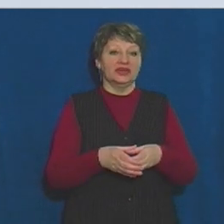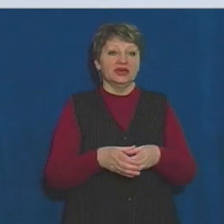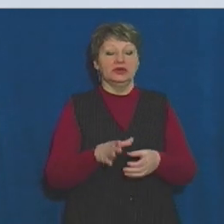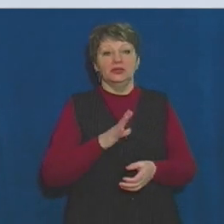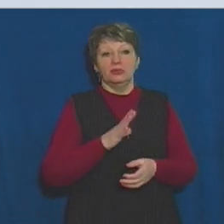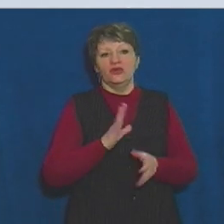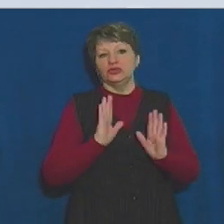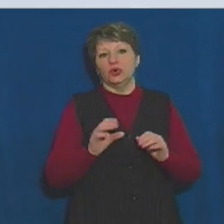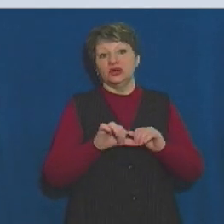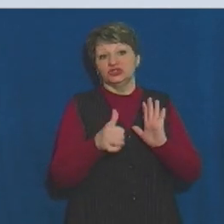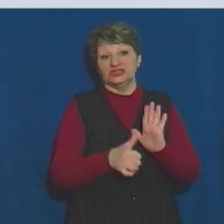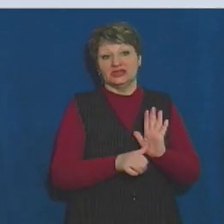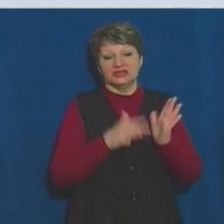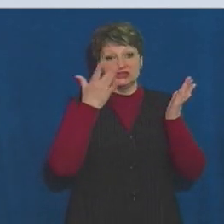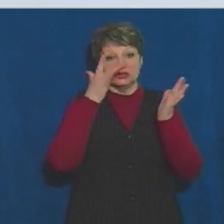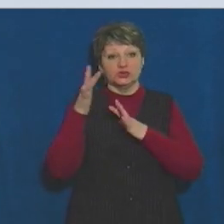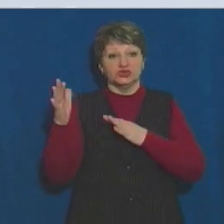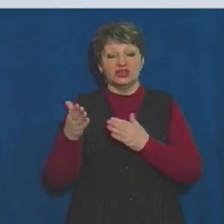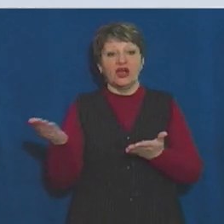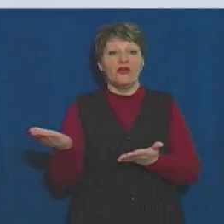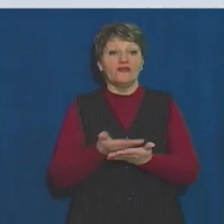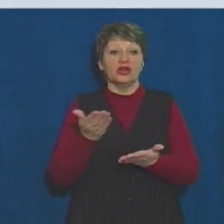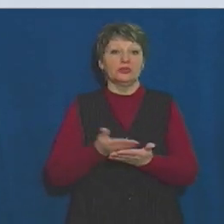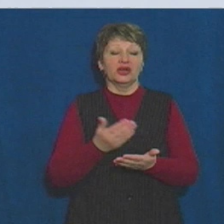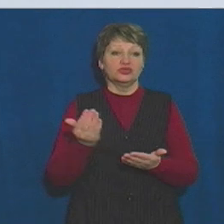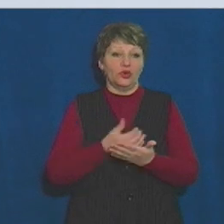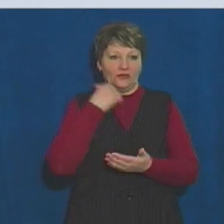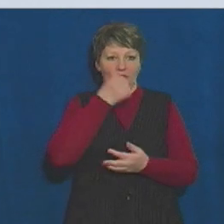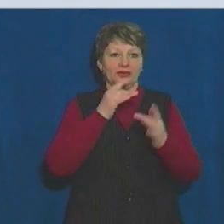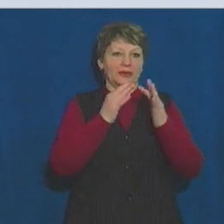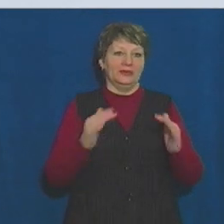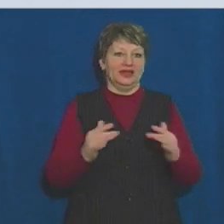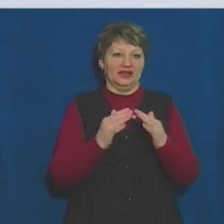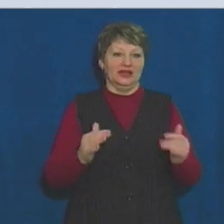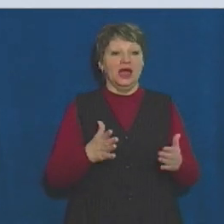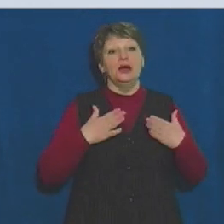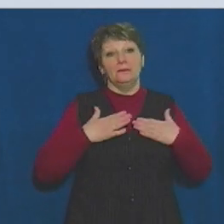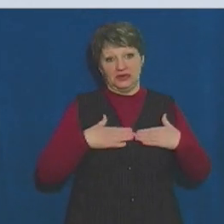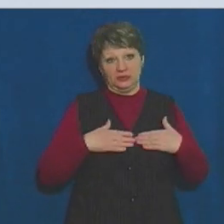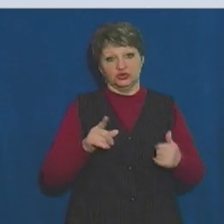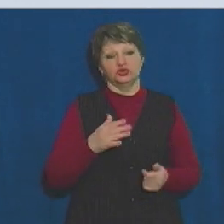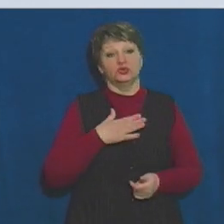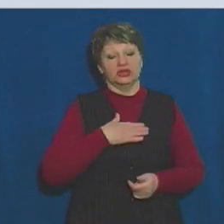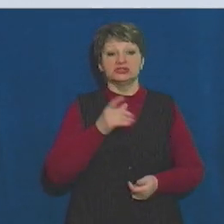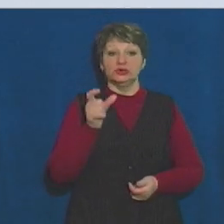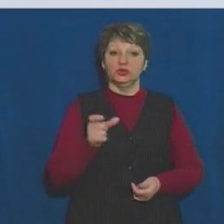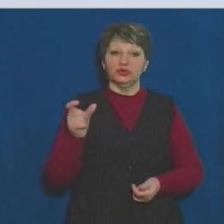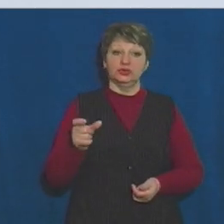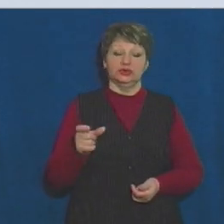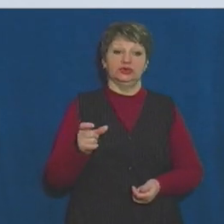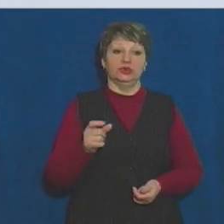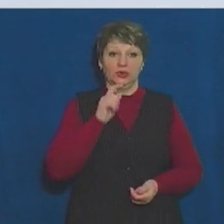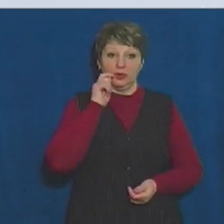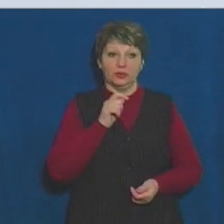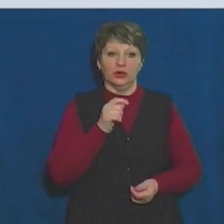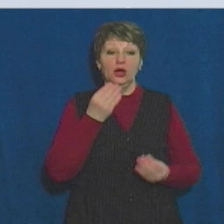16 випадків було вирубки тої новорічної ялинки. Мені приємно, що люди у нас на Україні розуміють, що краще заплатити